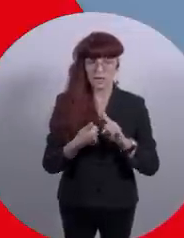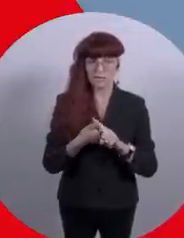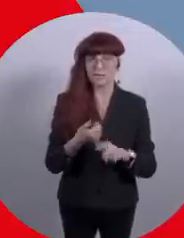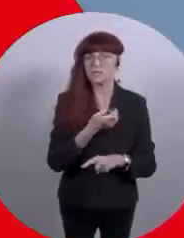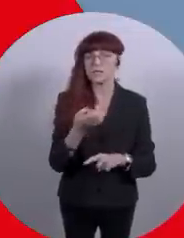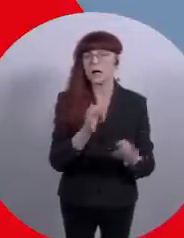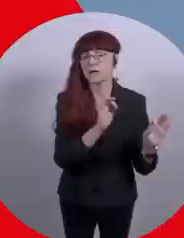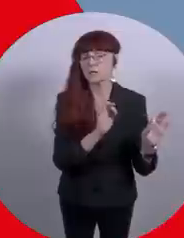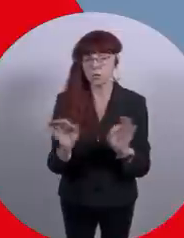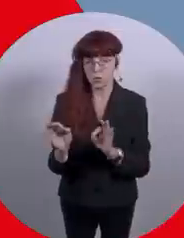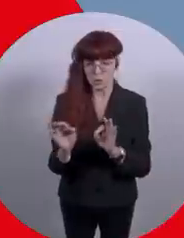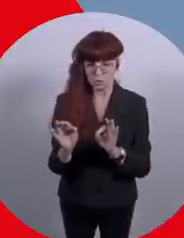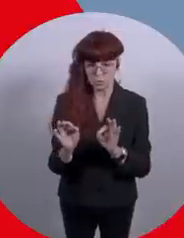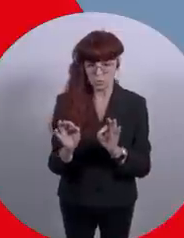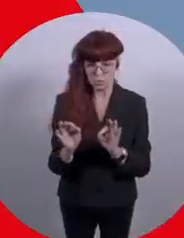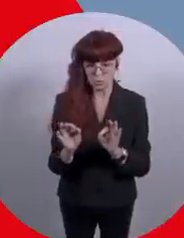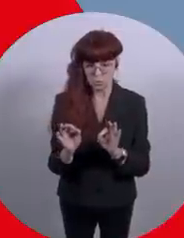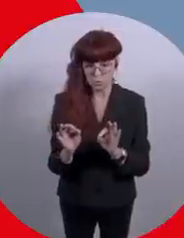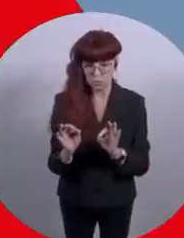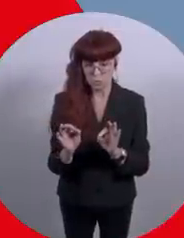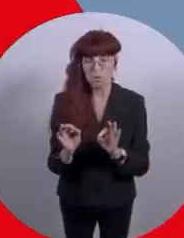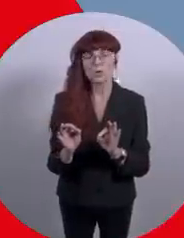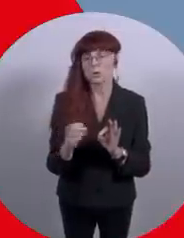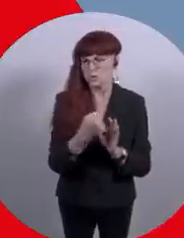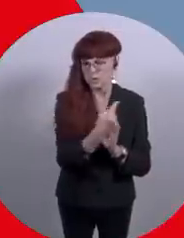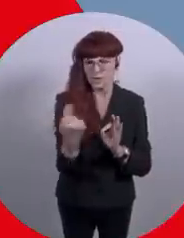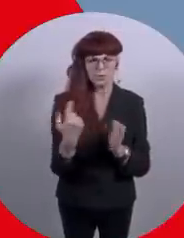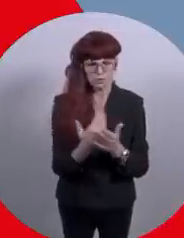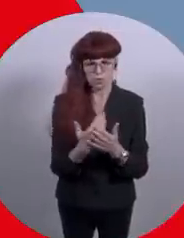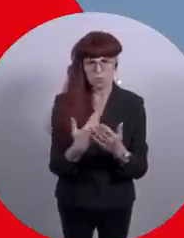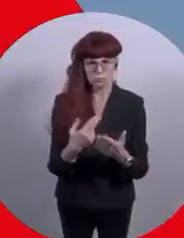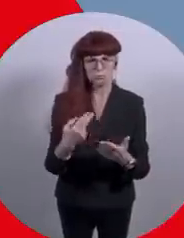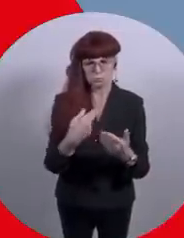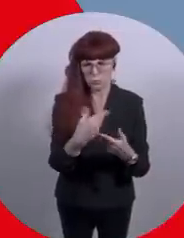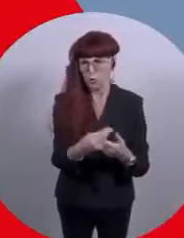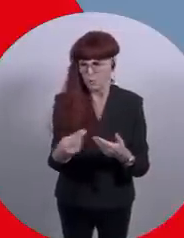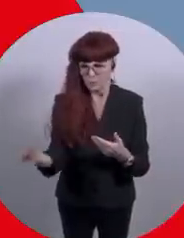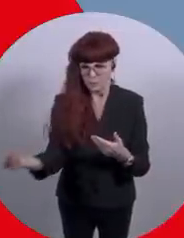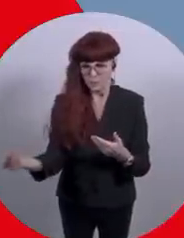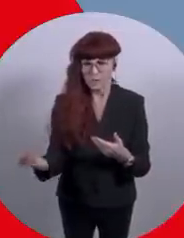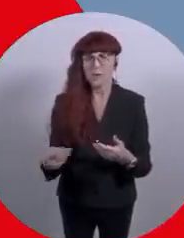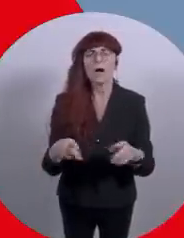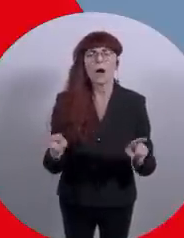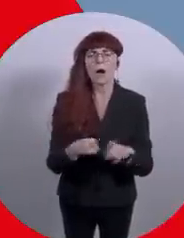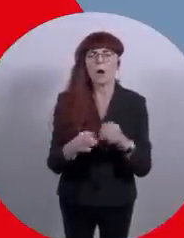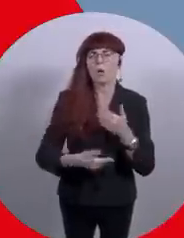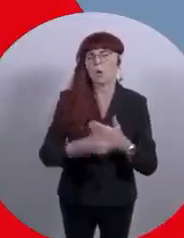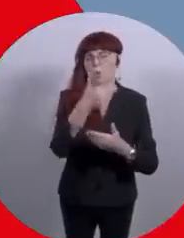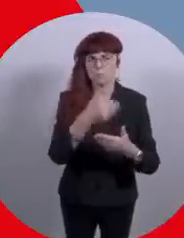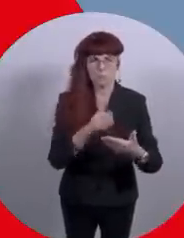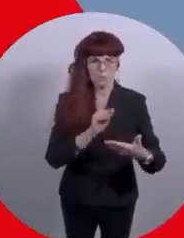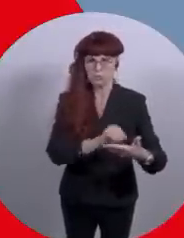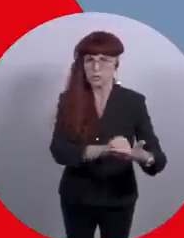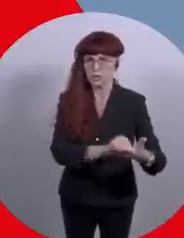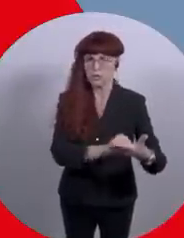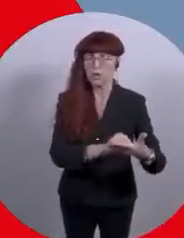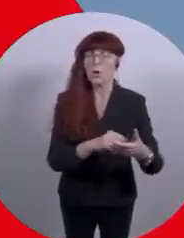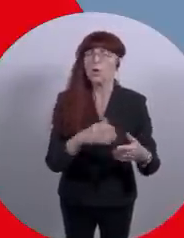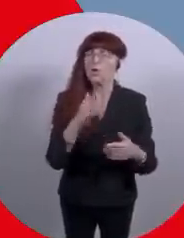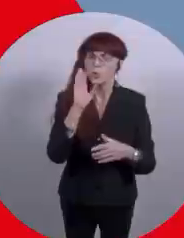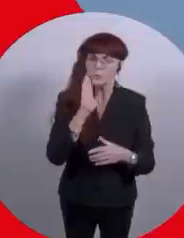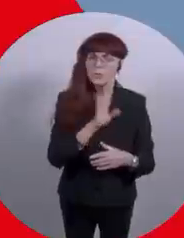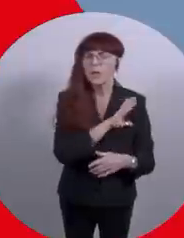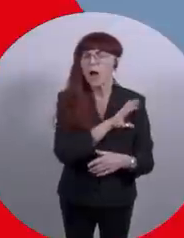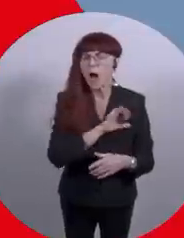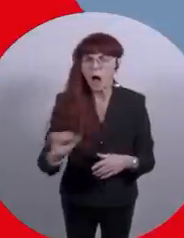Tagesordnung die euch zugegangen ist die sich auch auf der Homepage befindet und ich ersuche